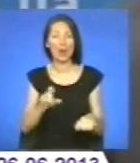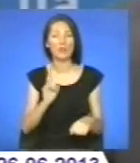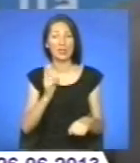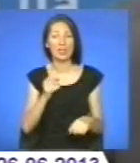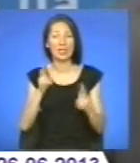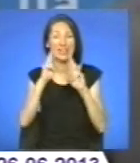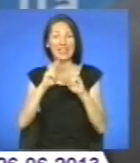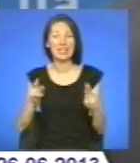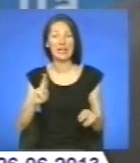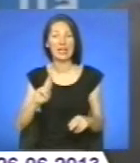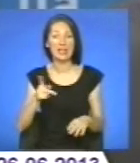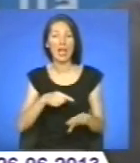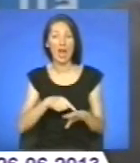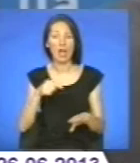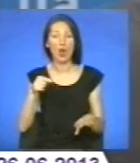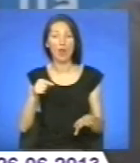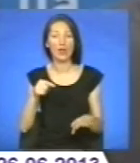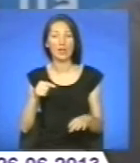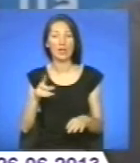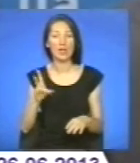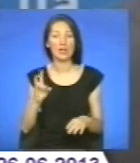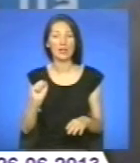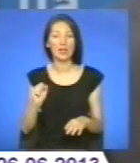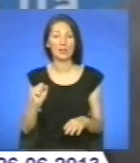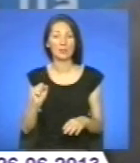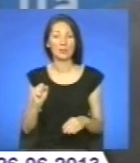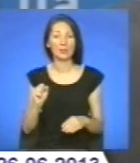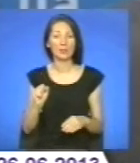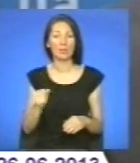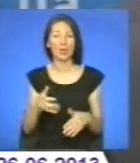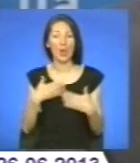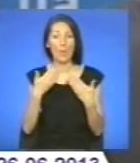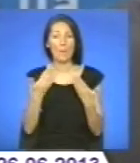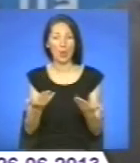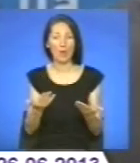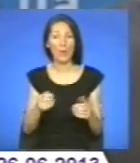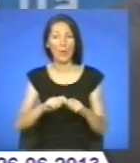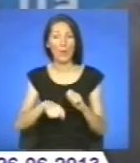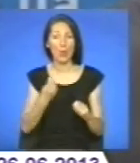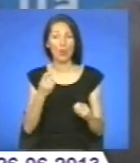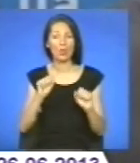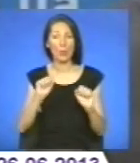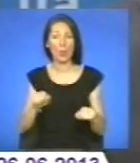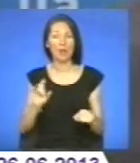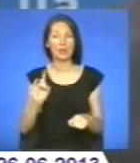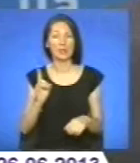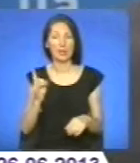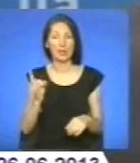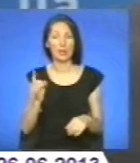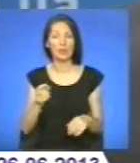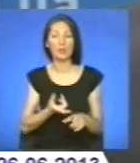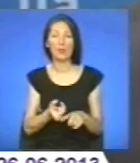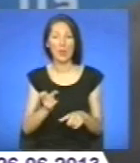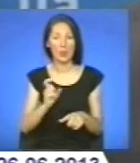не знає, як реагувати на прояви порушень прав дитини. В